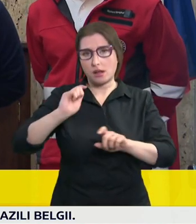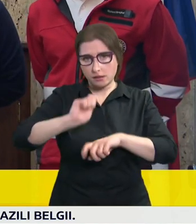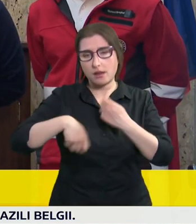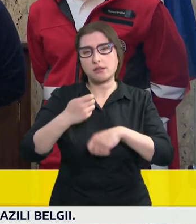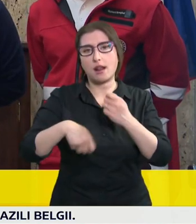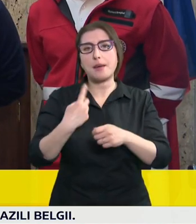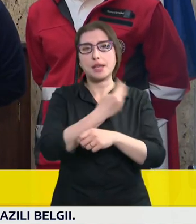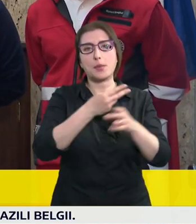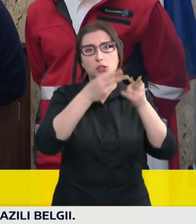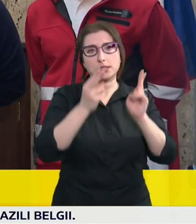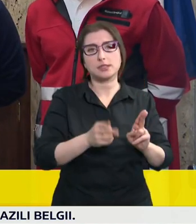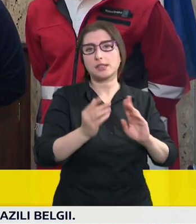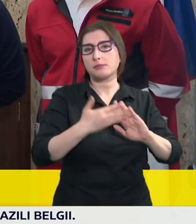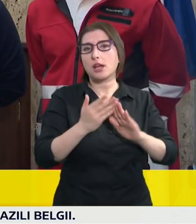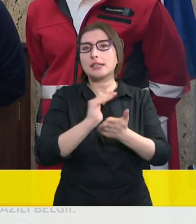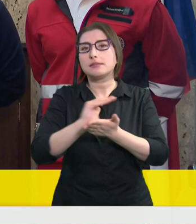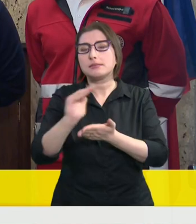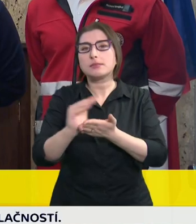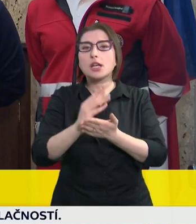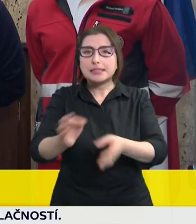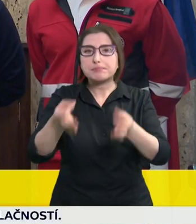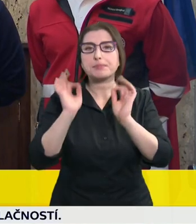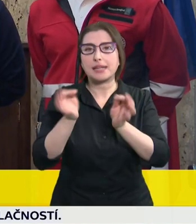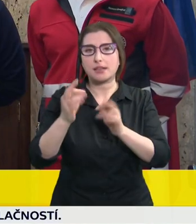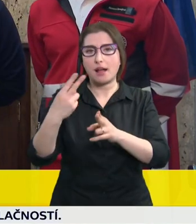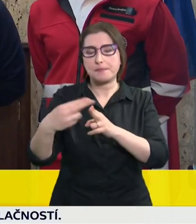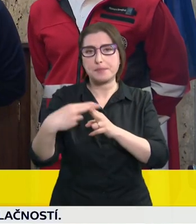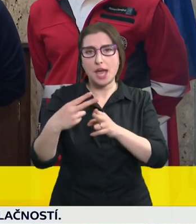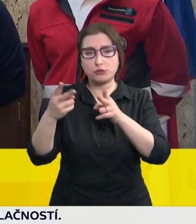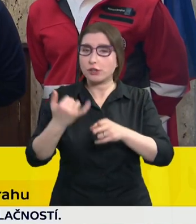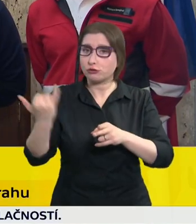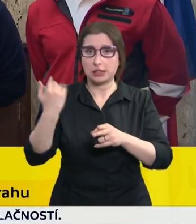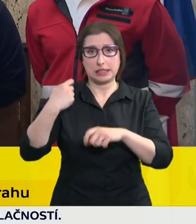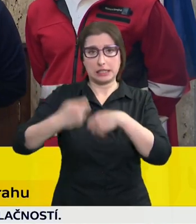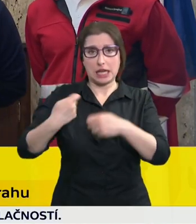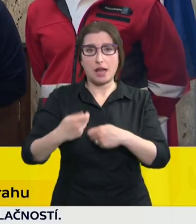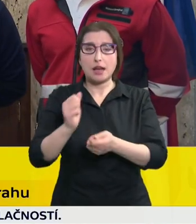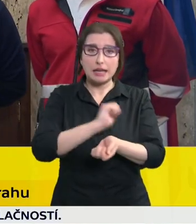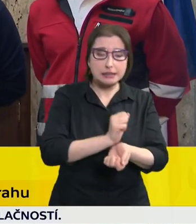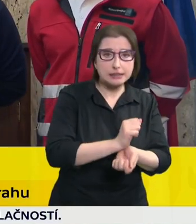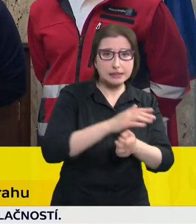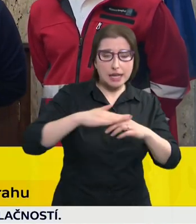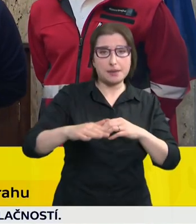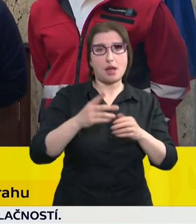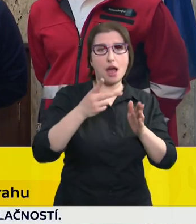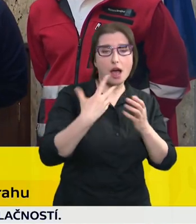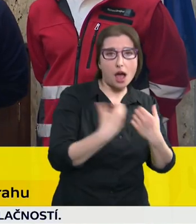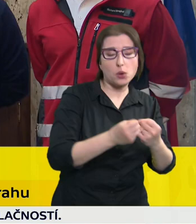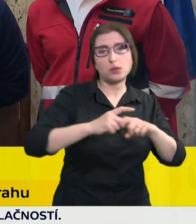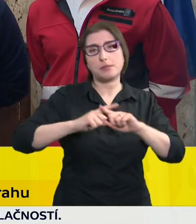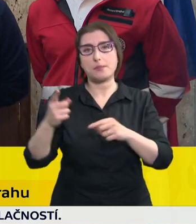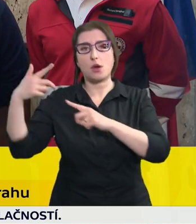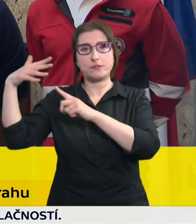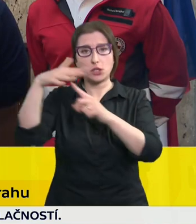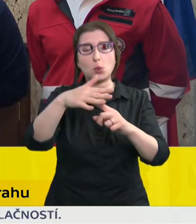nemocnic poskytující specializovanou péči se odehrávaly vždycky, ať už byly pozemní, letecké nebo jakékoliv jiné, v jakémkoliv počtu.